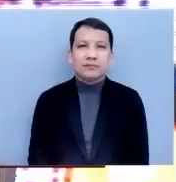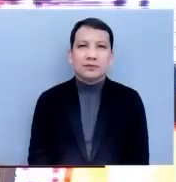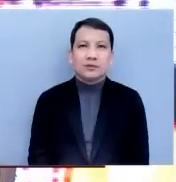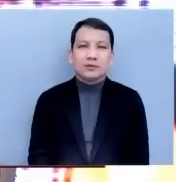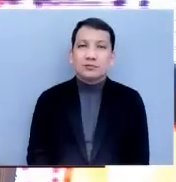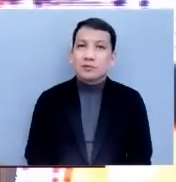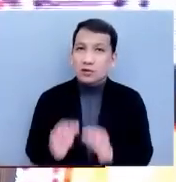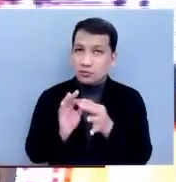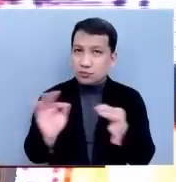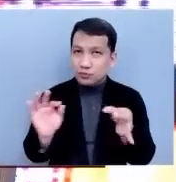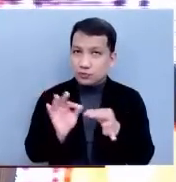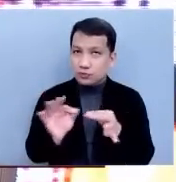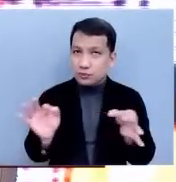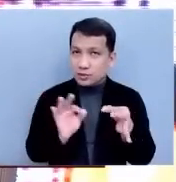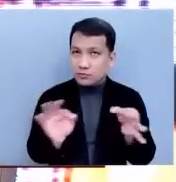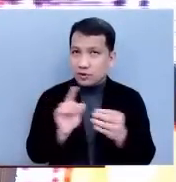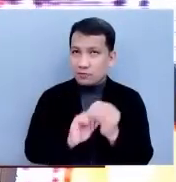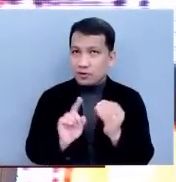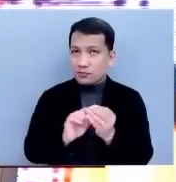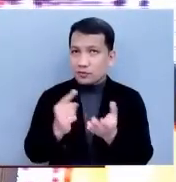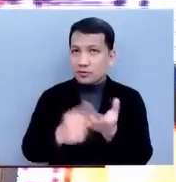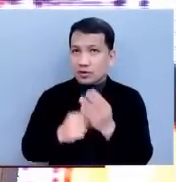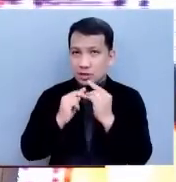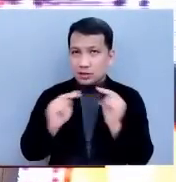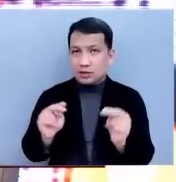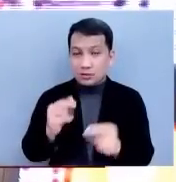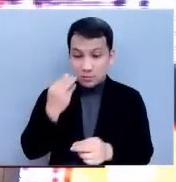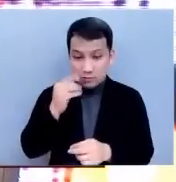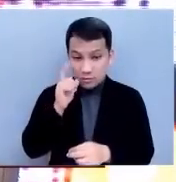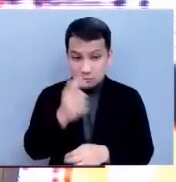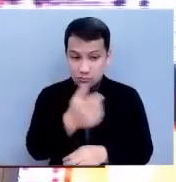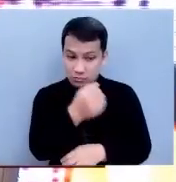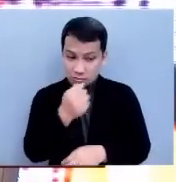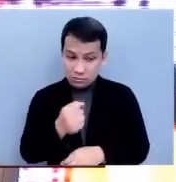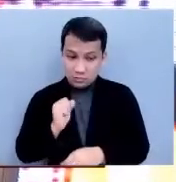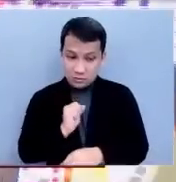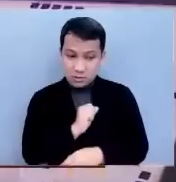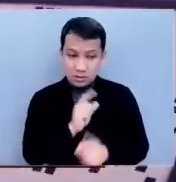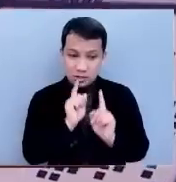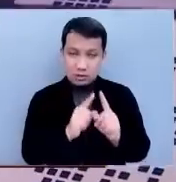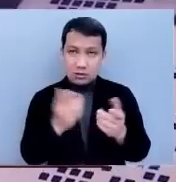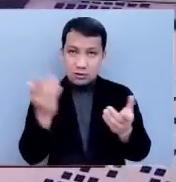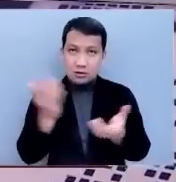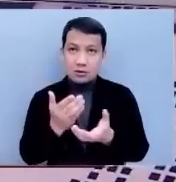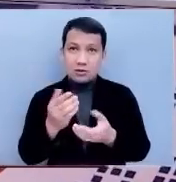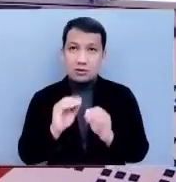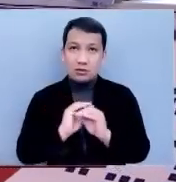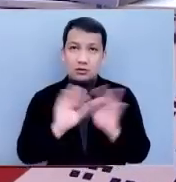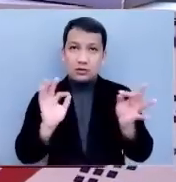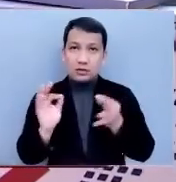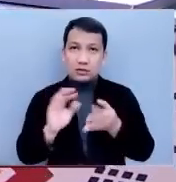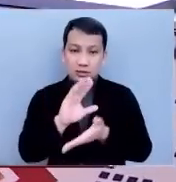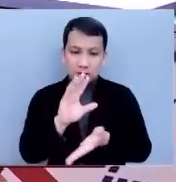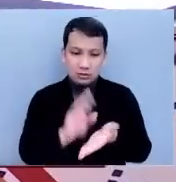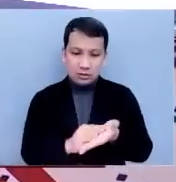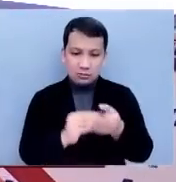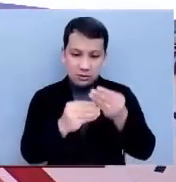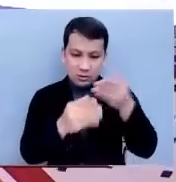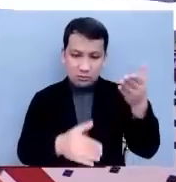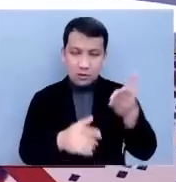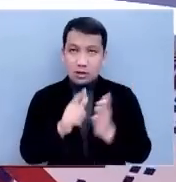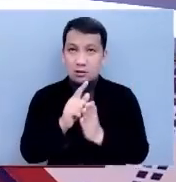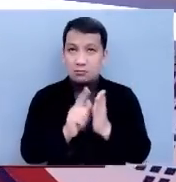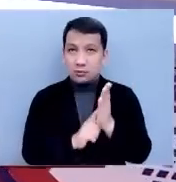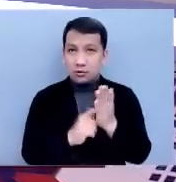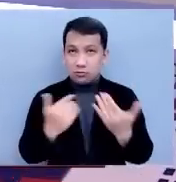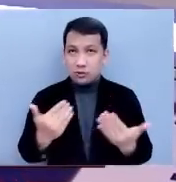Imayin pa natin ang konteksto ng balitang yan. Mayan, nakuha na ba kayong mga Senate reporters ng clean copy nito o clean bill nitong